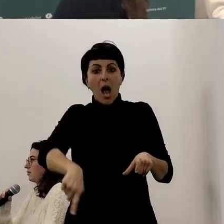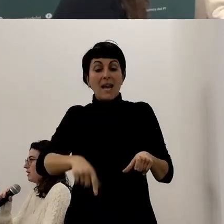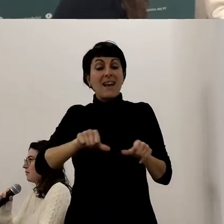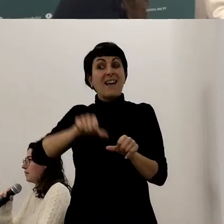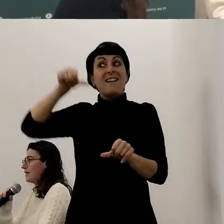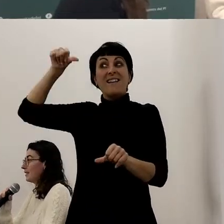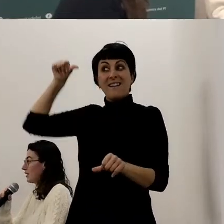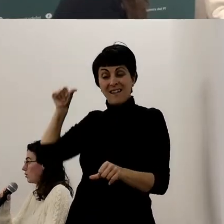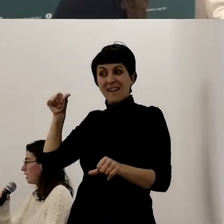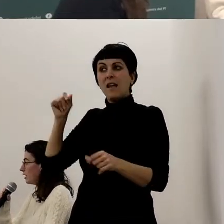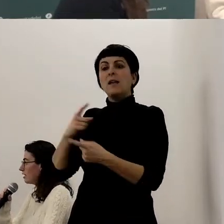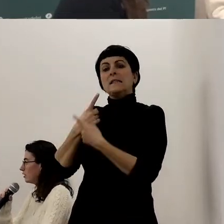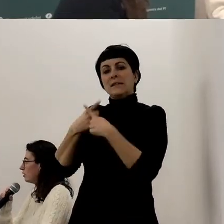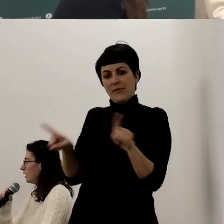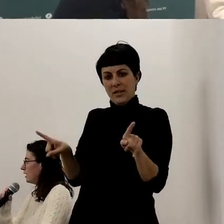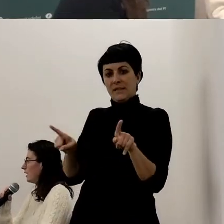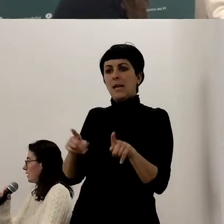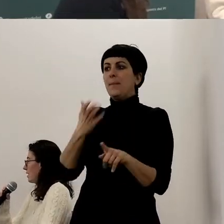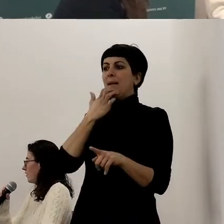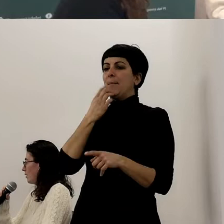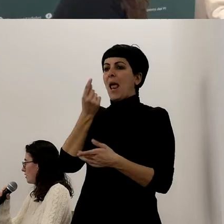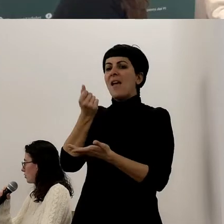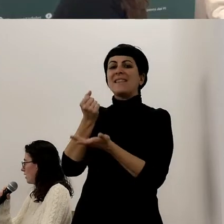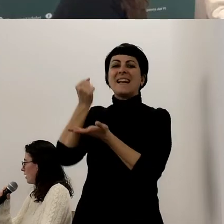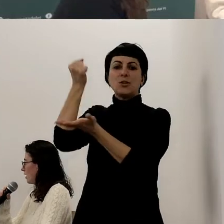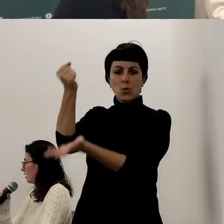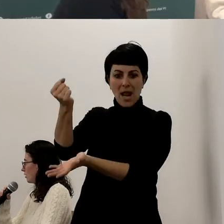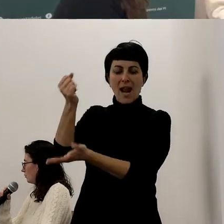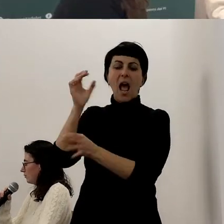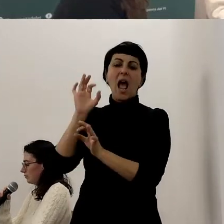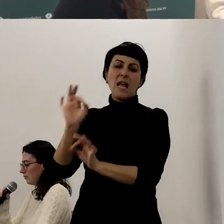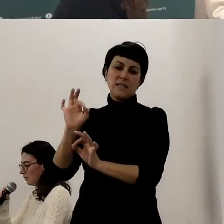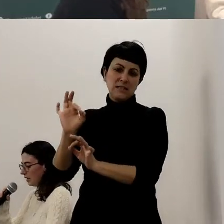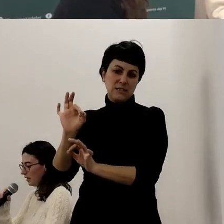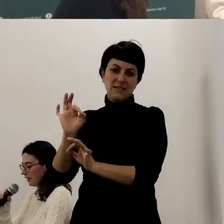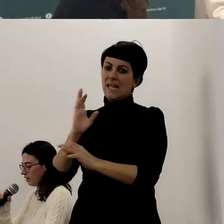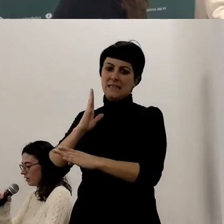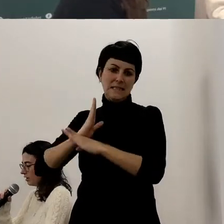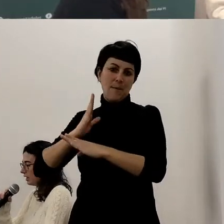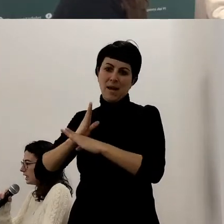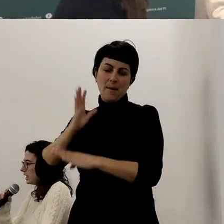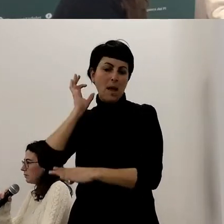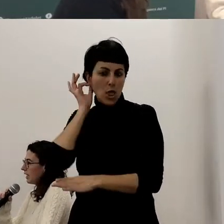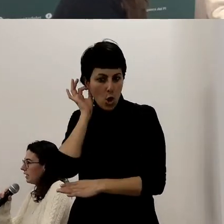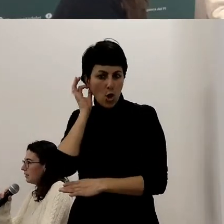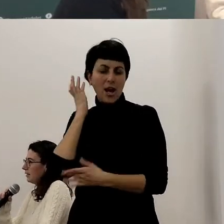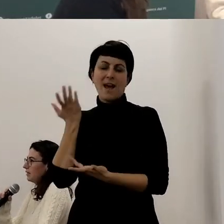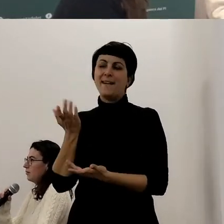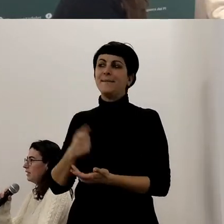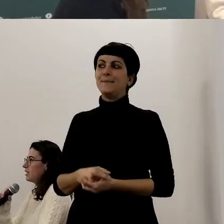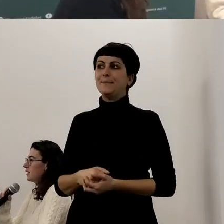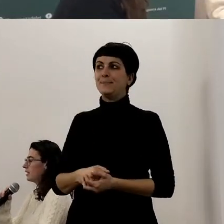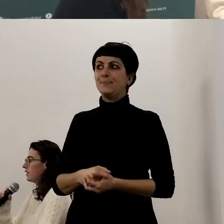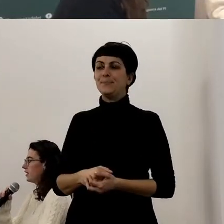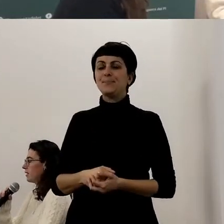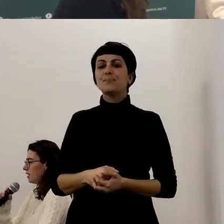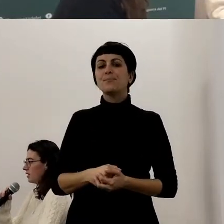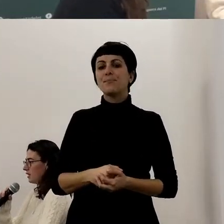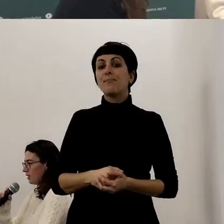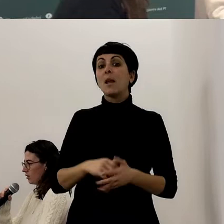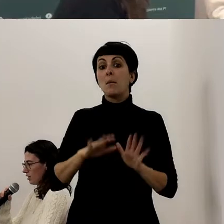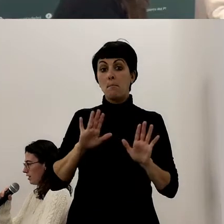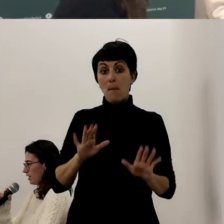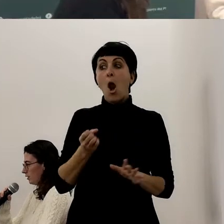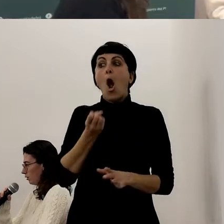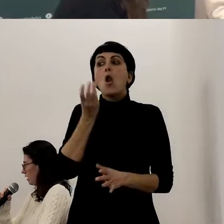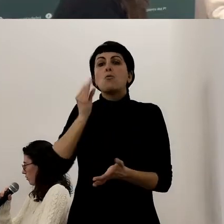sí que és veritat que potser el paper de tresorera, no?, era el que s'agafava més com el de la dona, el que tanmateix sí que hi havia